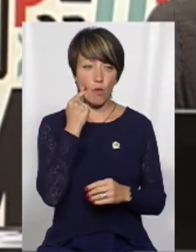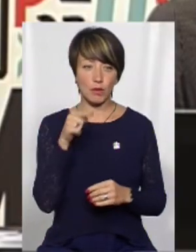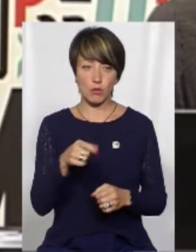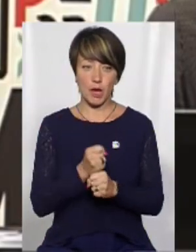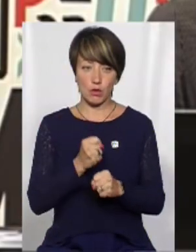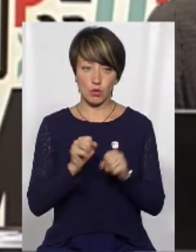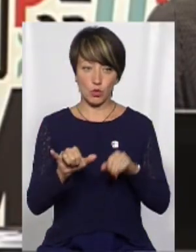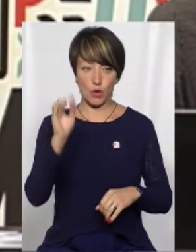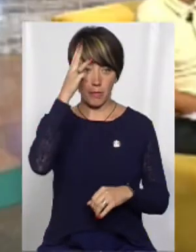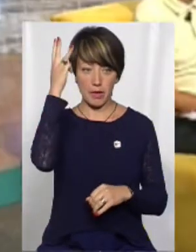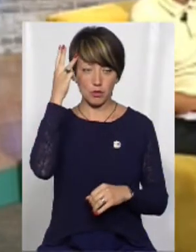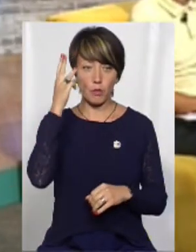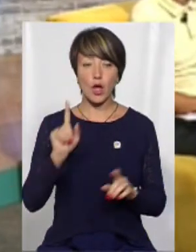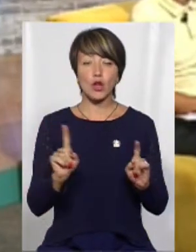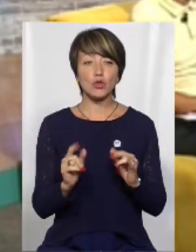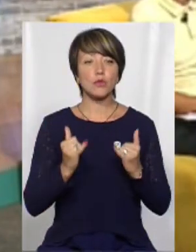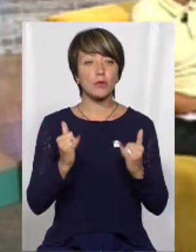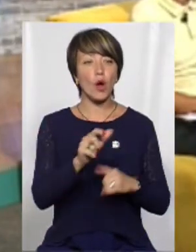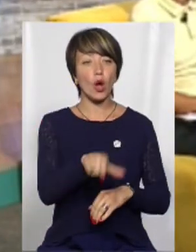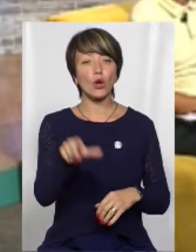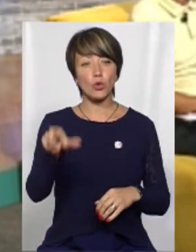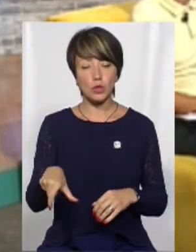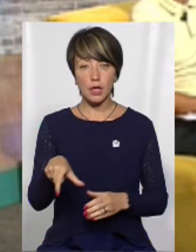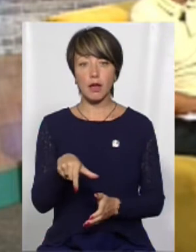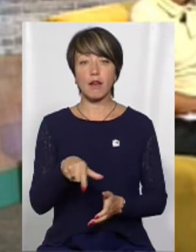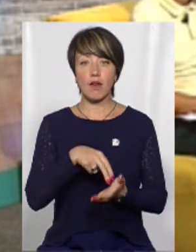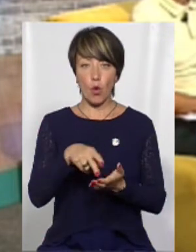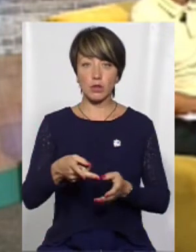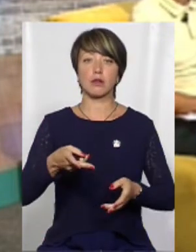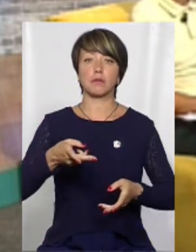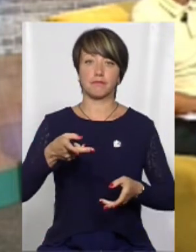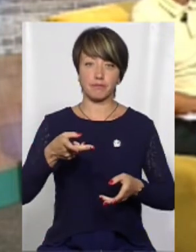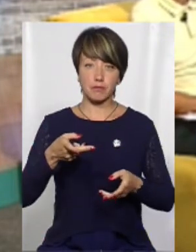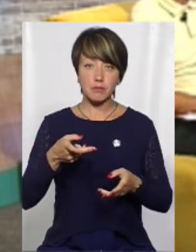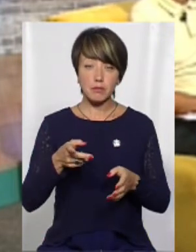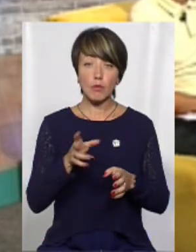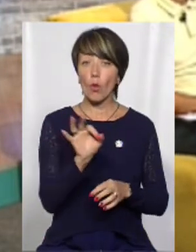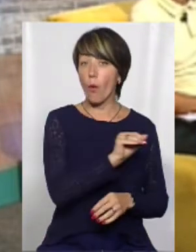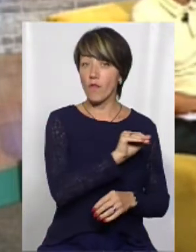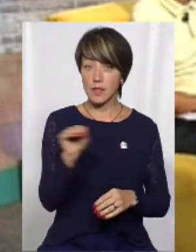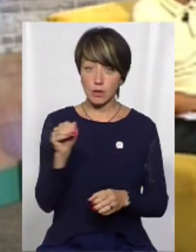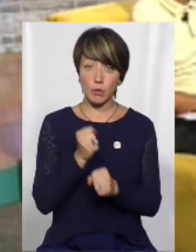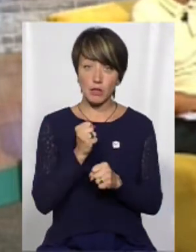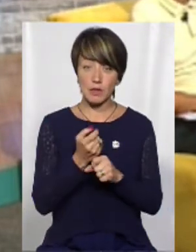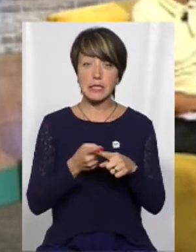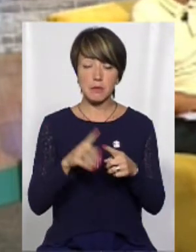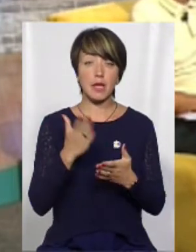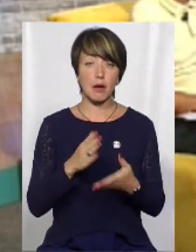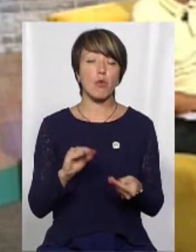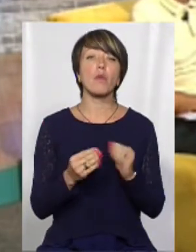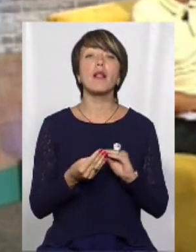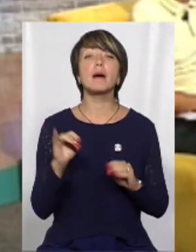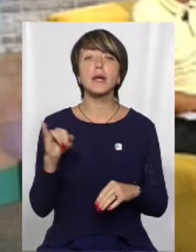працюють в Хмельницькому, для того, щоб люди виходили на білий ринок працювати, того, що з цим є проблема. Ну і,